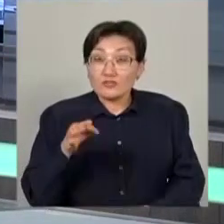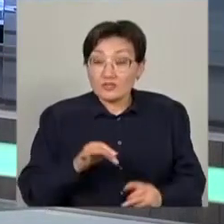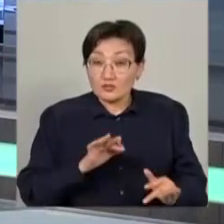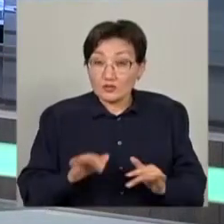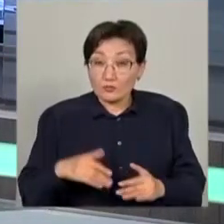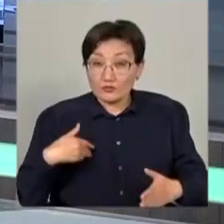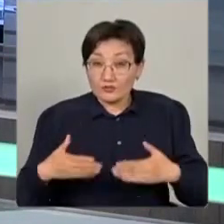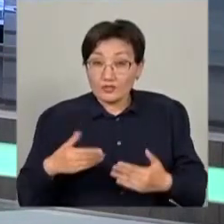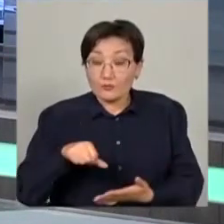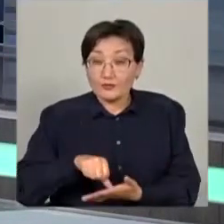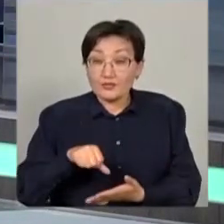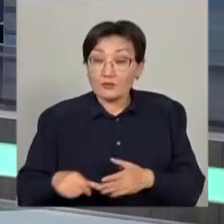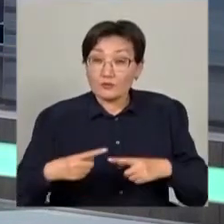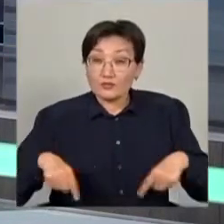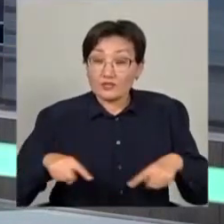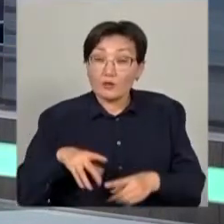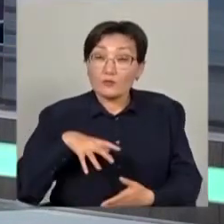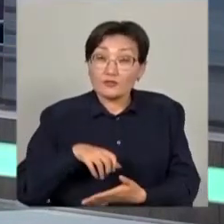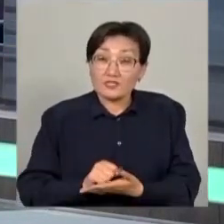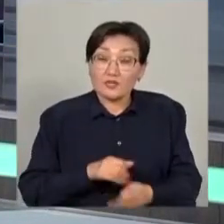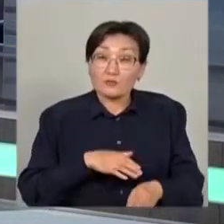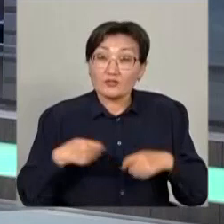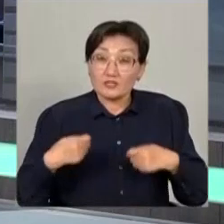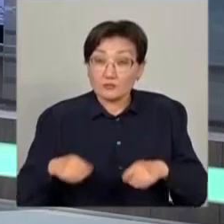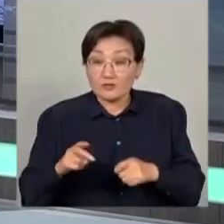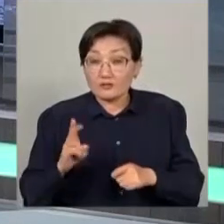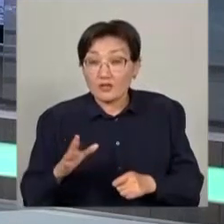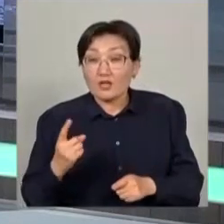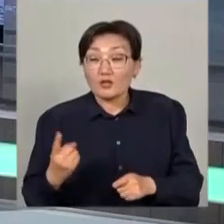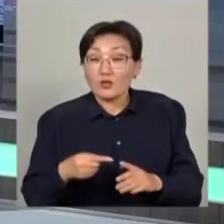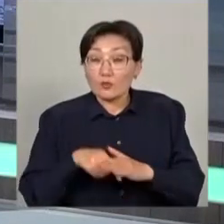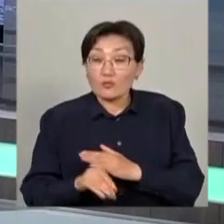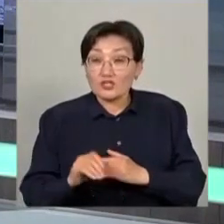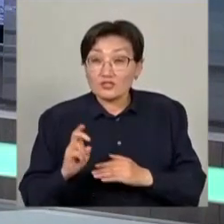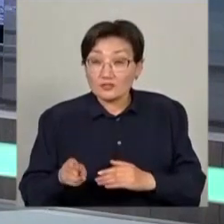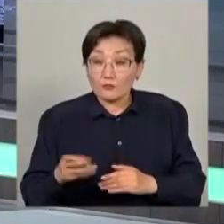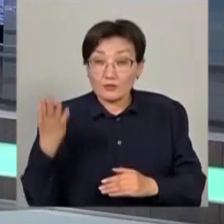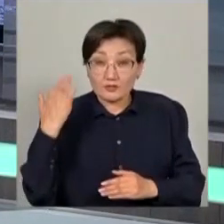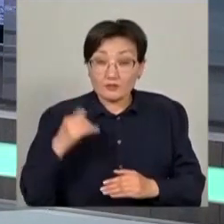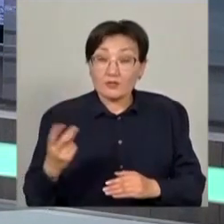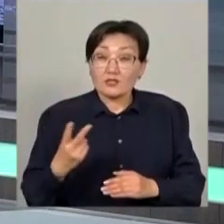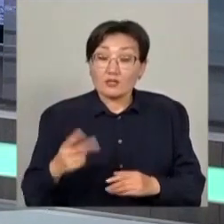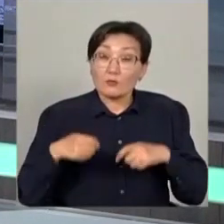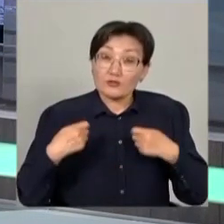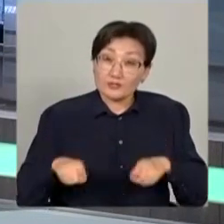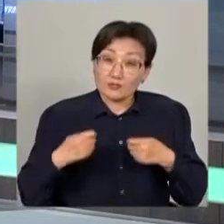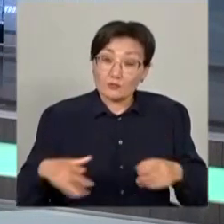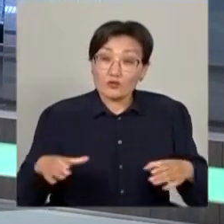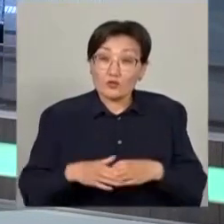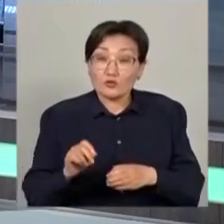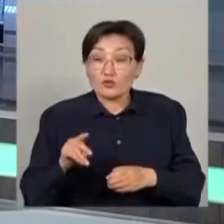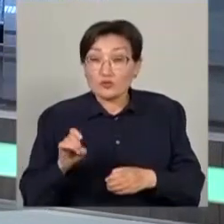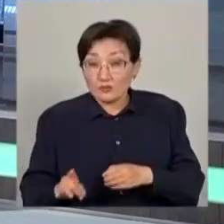в отношении представителей компании, занимавшихся реализацией квартир в одном из ЖК. Напомню, ранее о двойных продажах в комплексе